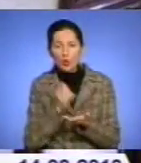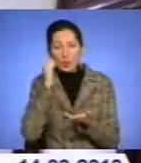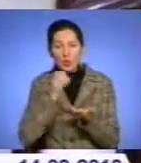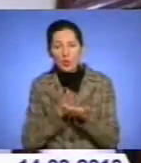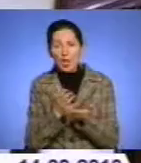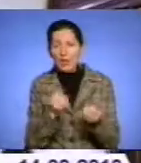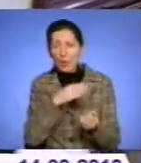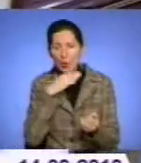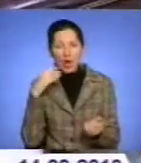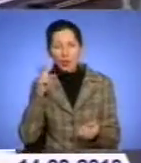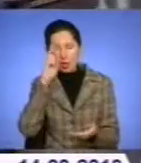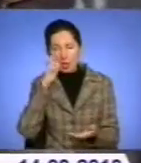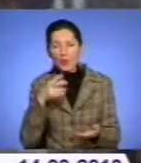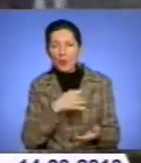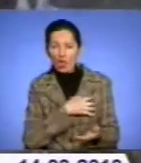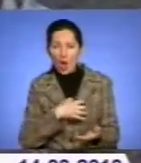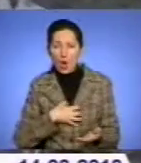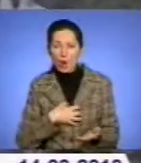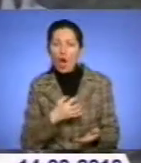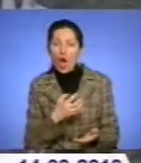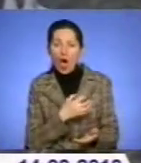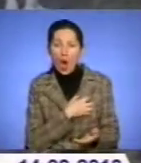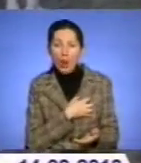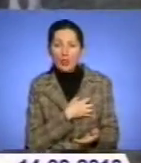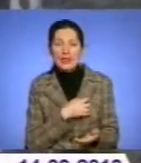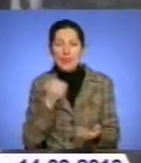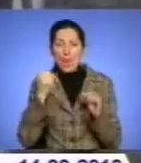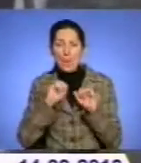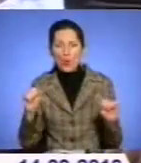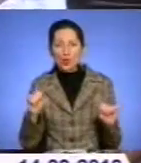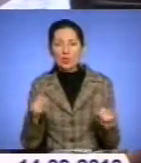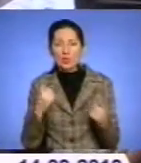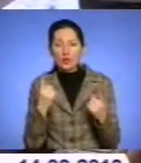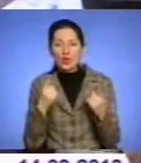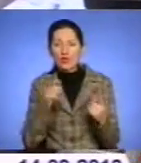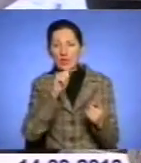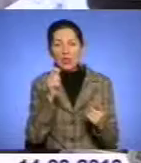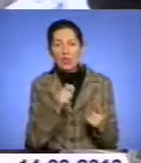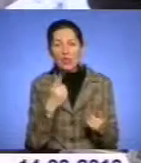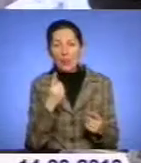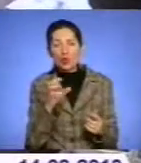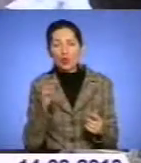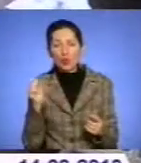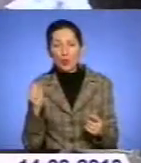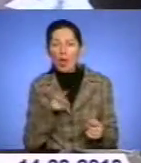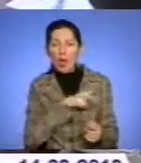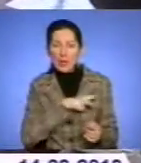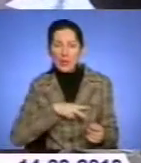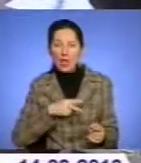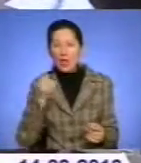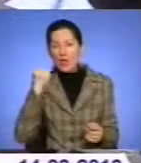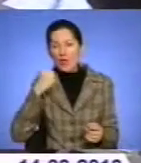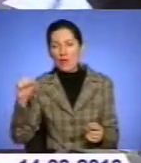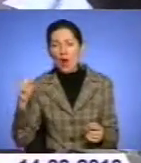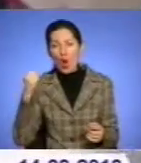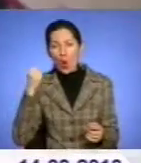державних відзнак, серед яких ордени за мужність та вітчизняної війни першого ступеня, медалі за відвагу, за бойові заслуги, за